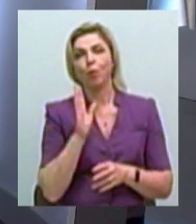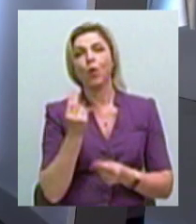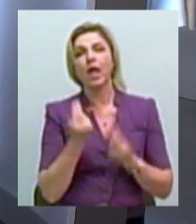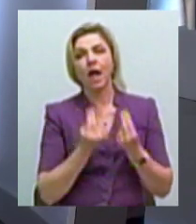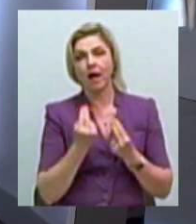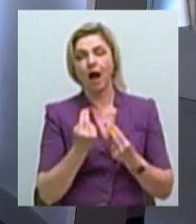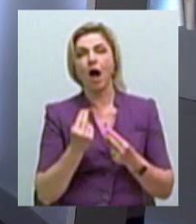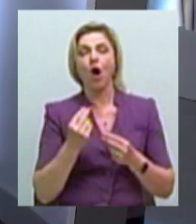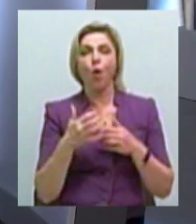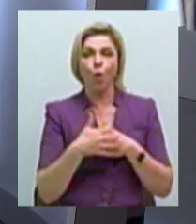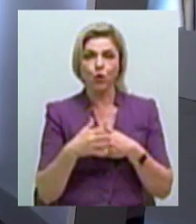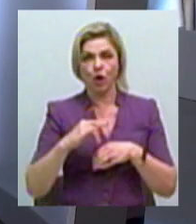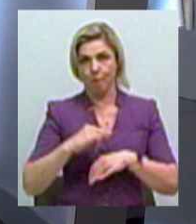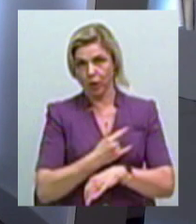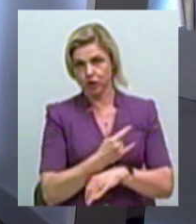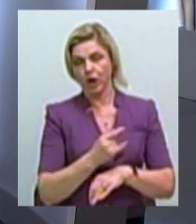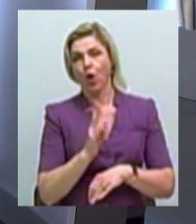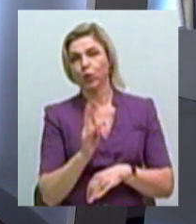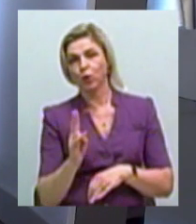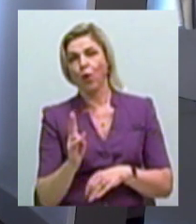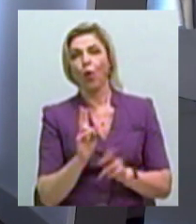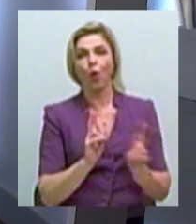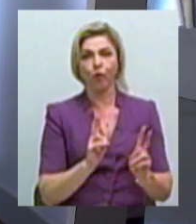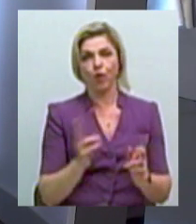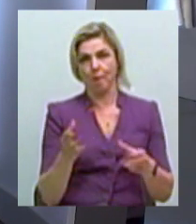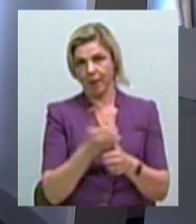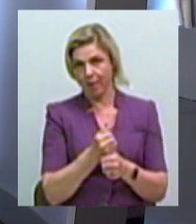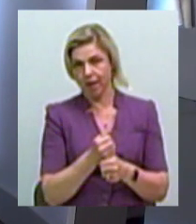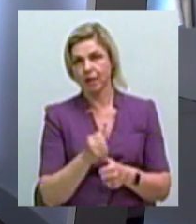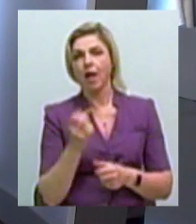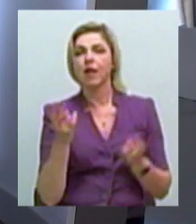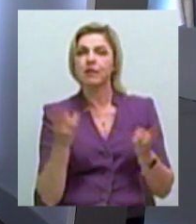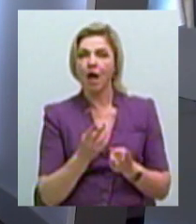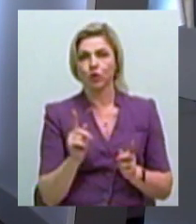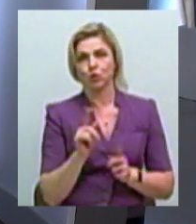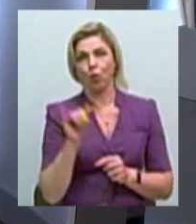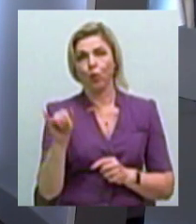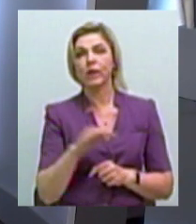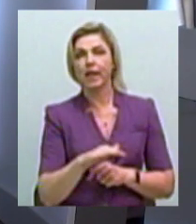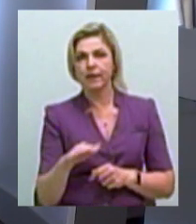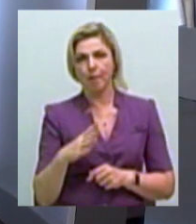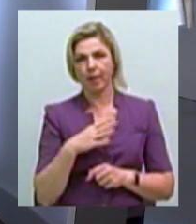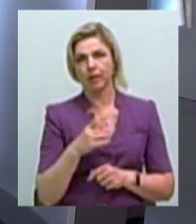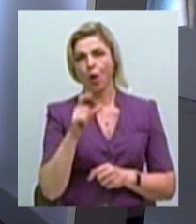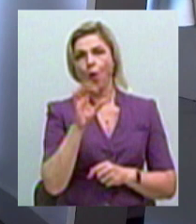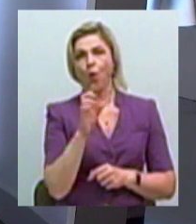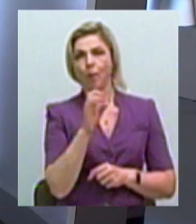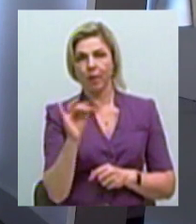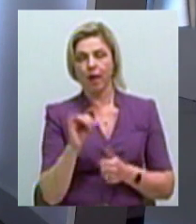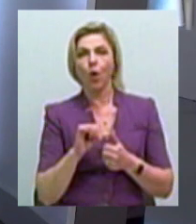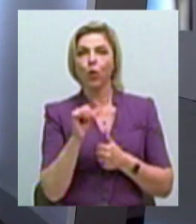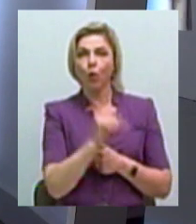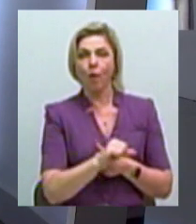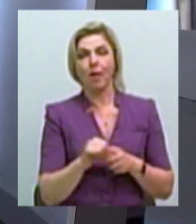в хованки, хто кого спіймає. Треба обов'язково, щоб у дитини було хобі, щоб у неї, окрім комп'ютера, було